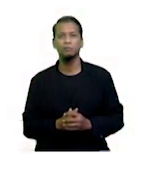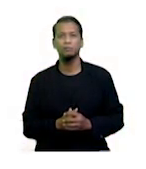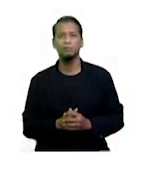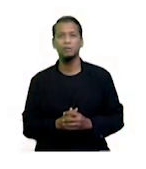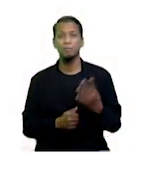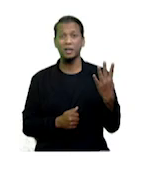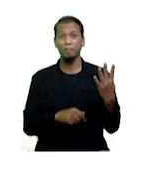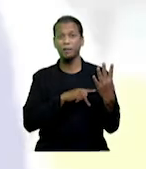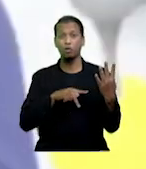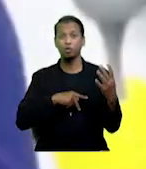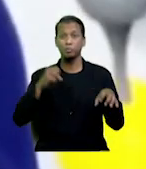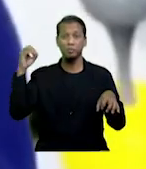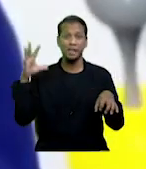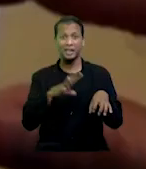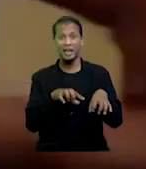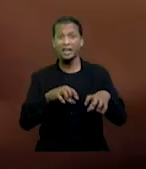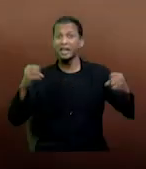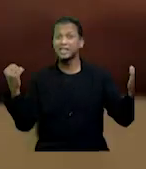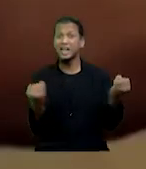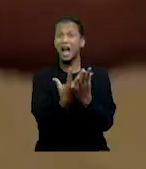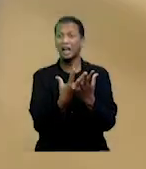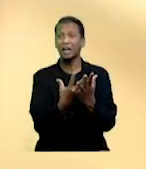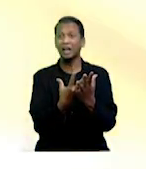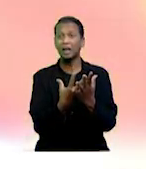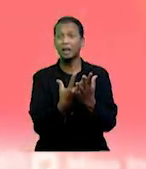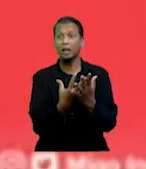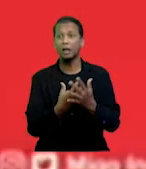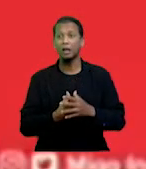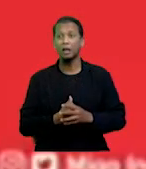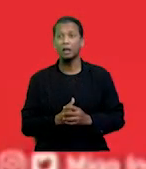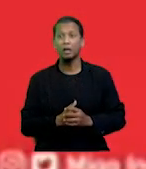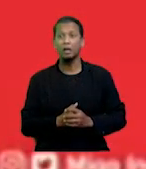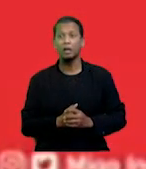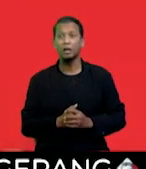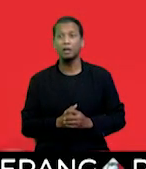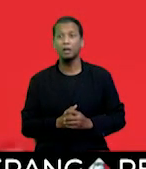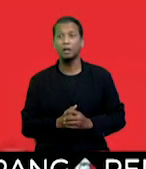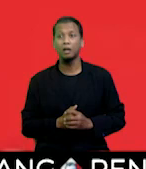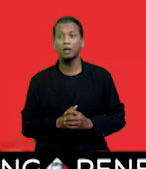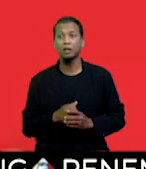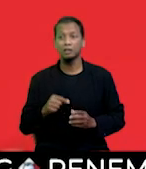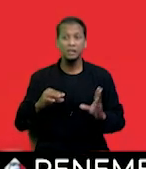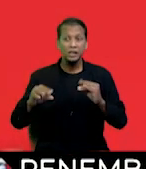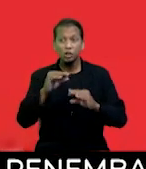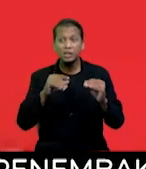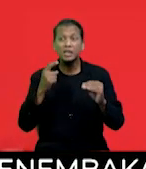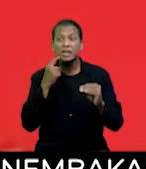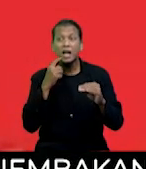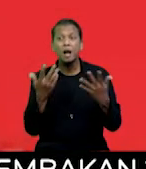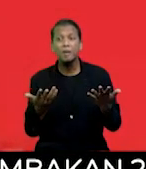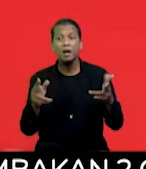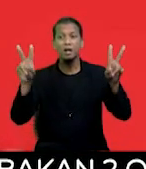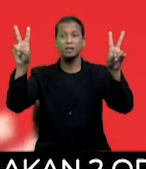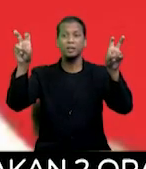Pencegahan dan penanganan perundungan atau bullying, baik secara daring maupun luring, menjadi pembahasan dalam webinar bertema mewujudkan kesejahteraan digital